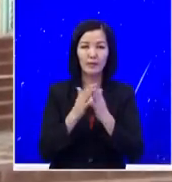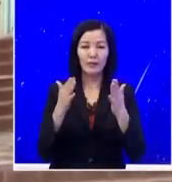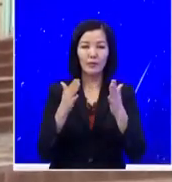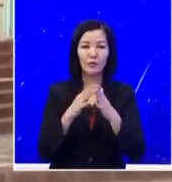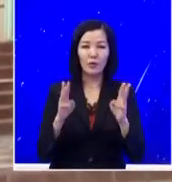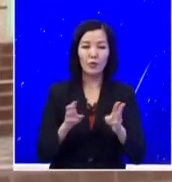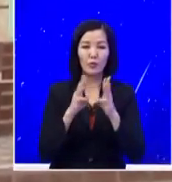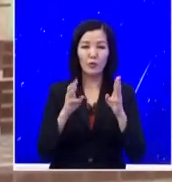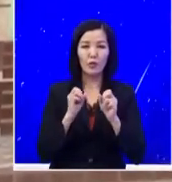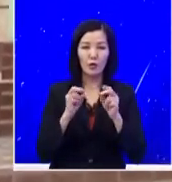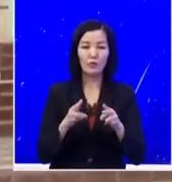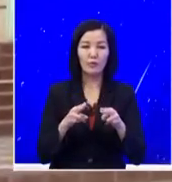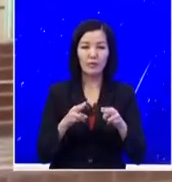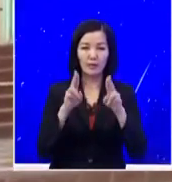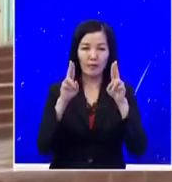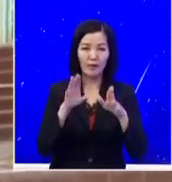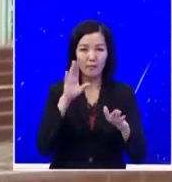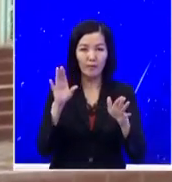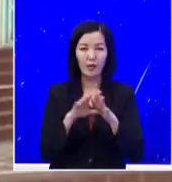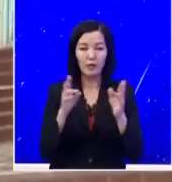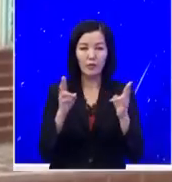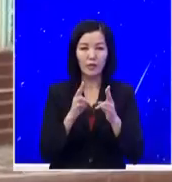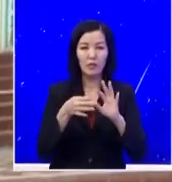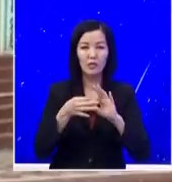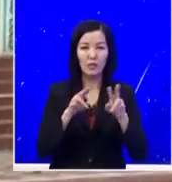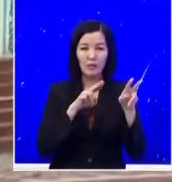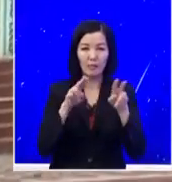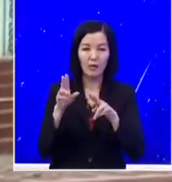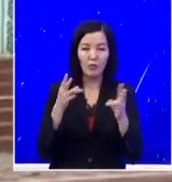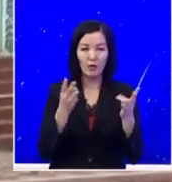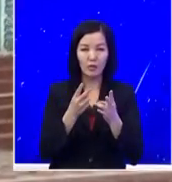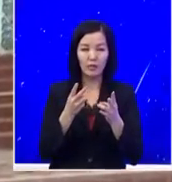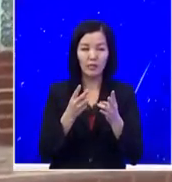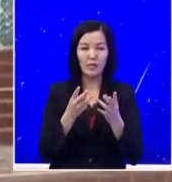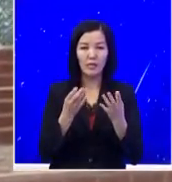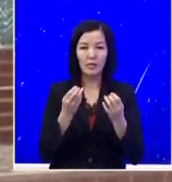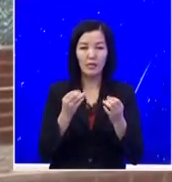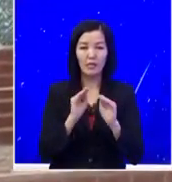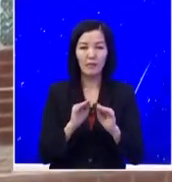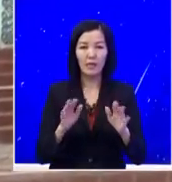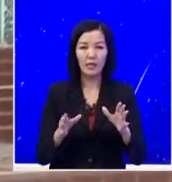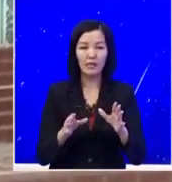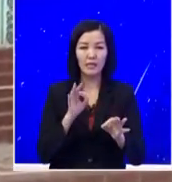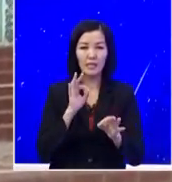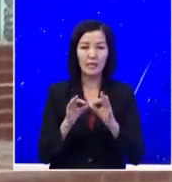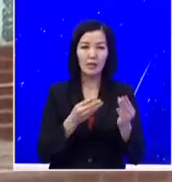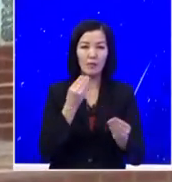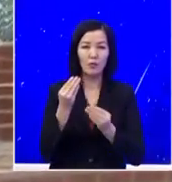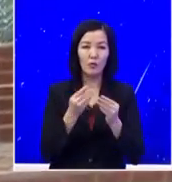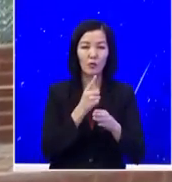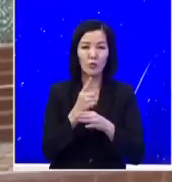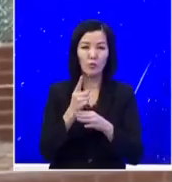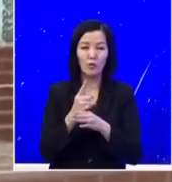үйдегі өрт қауіпсіздік ережесін қатаң сақтауын және баланың сіріңкемен